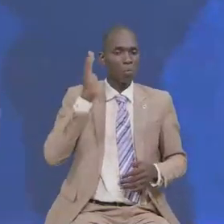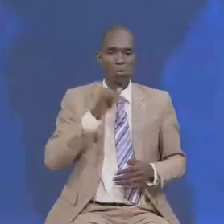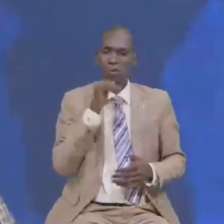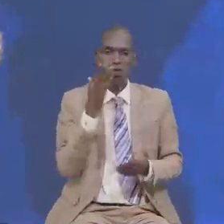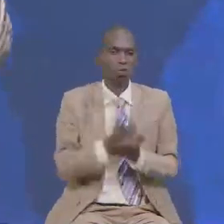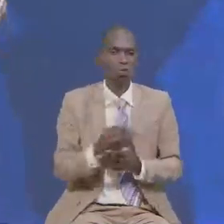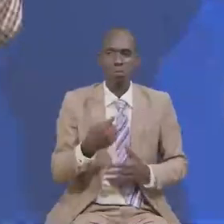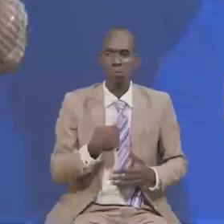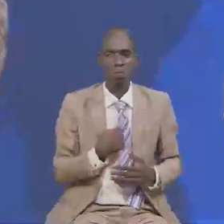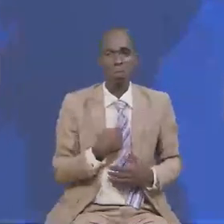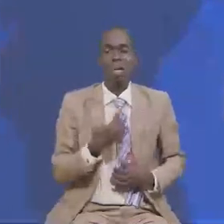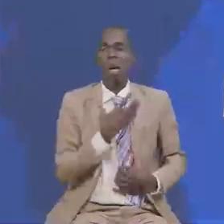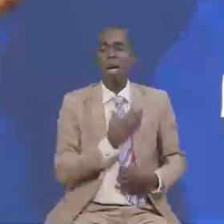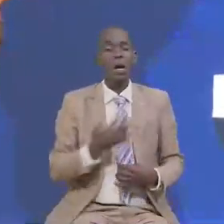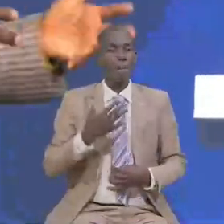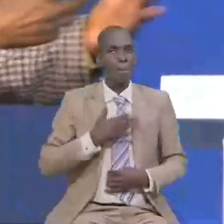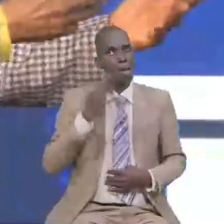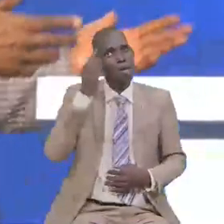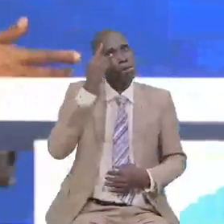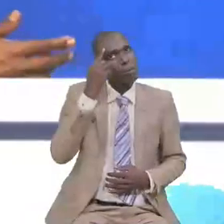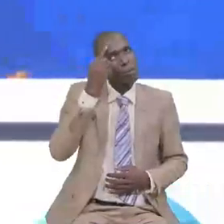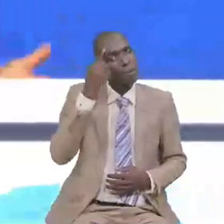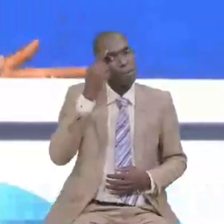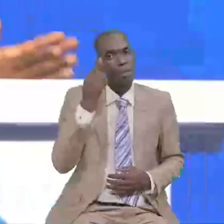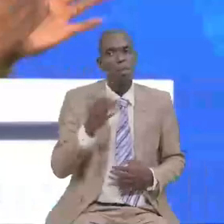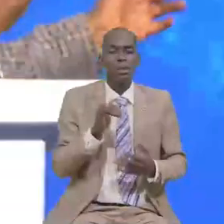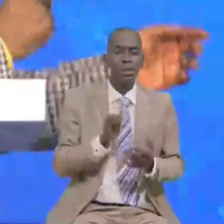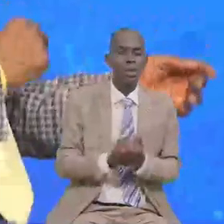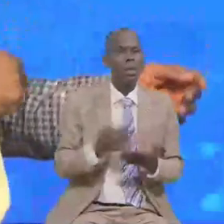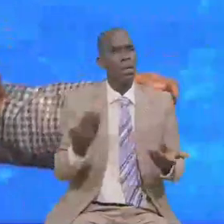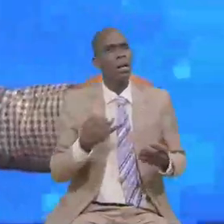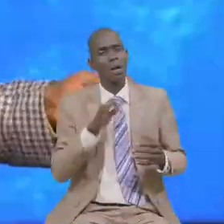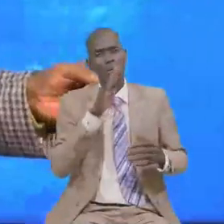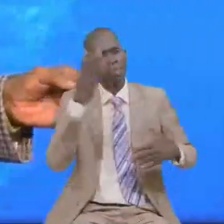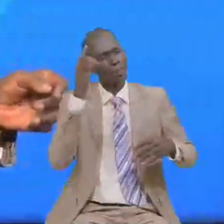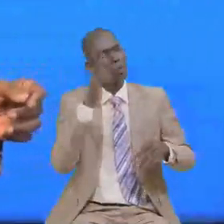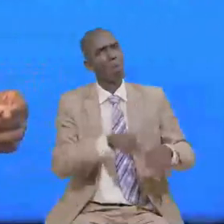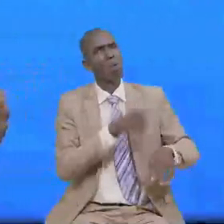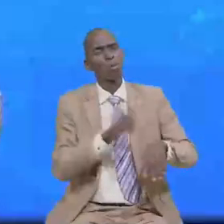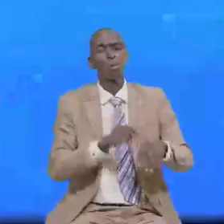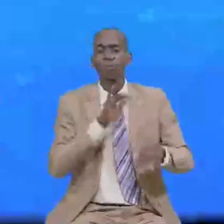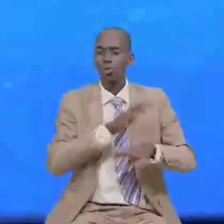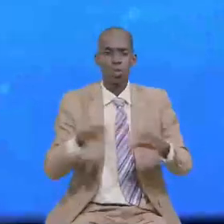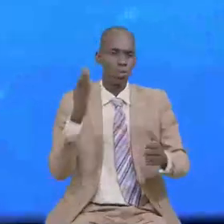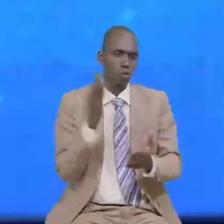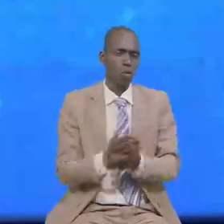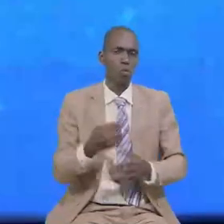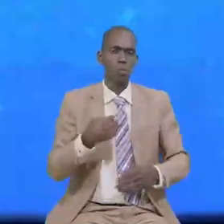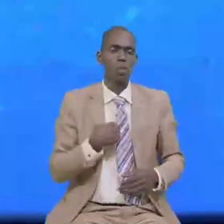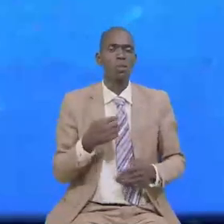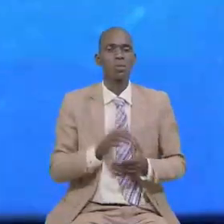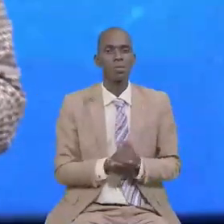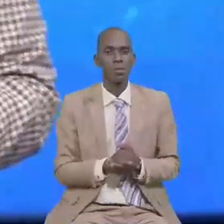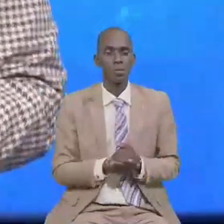pas m'empêcher. Mes pensées que ceci a duré ne peut pas m'empêcher.